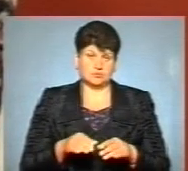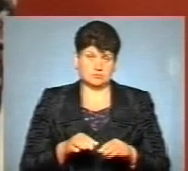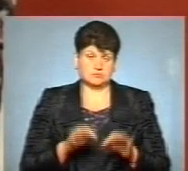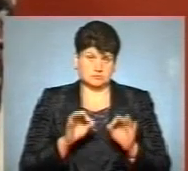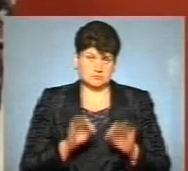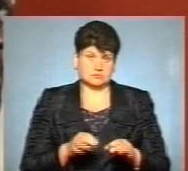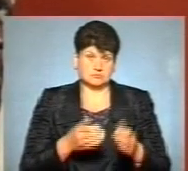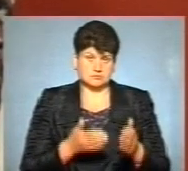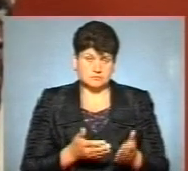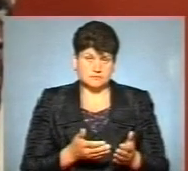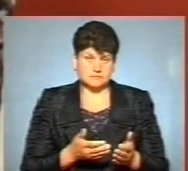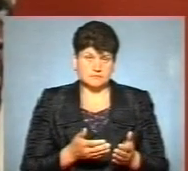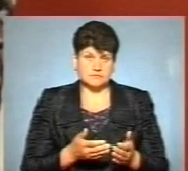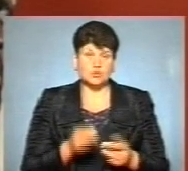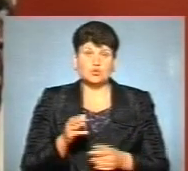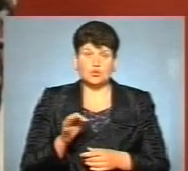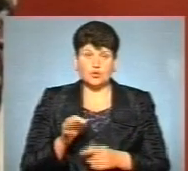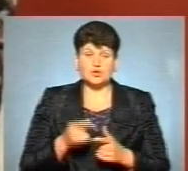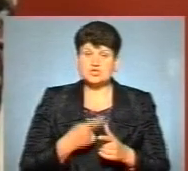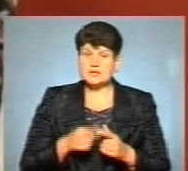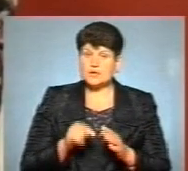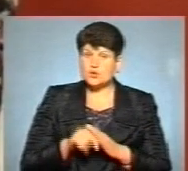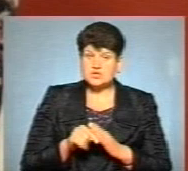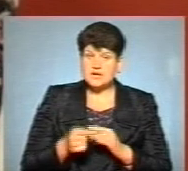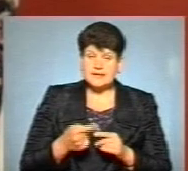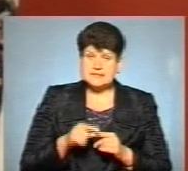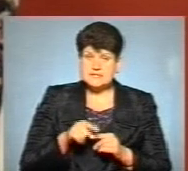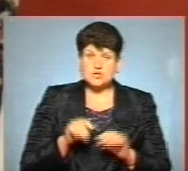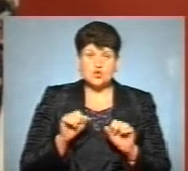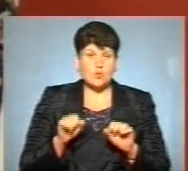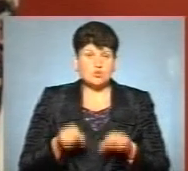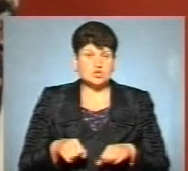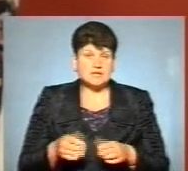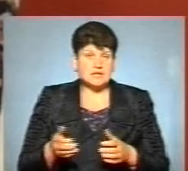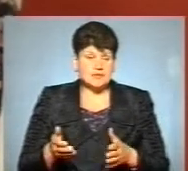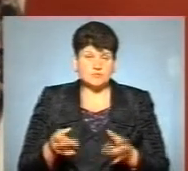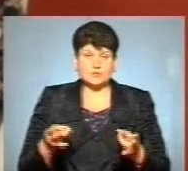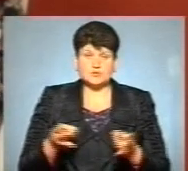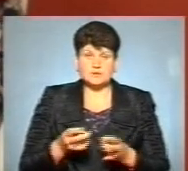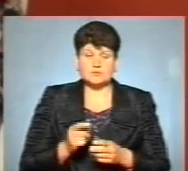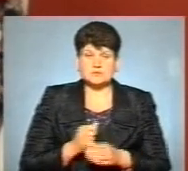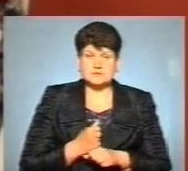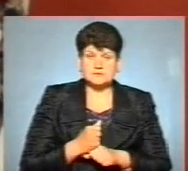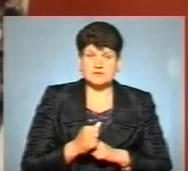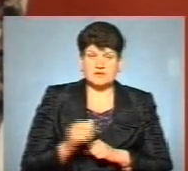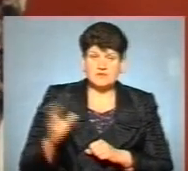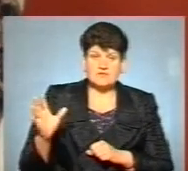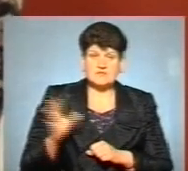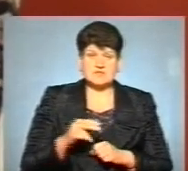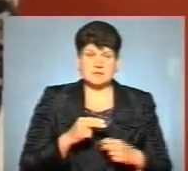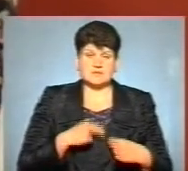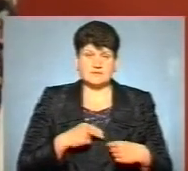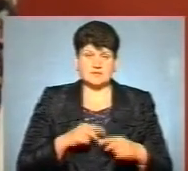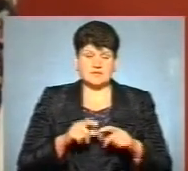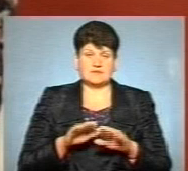ПЛР-тестуванні, то чи не означає це, що все-таки, можливо, потрібно зобов'язати всіх працівників дитсадочків,